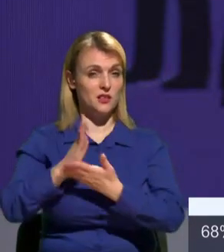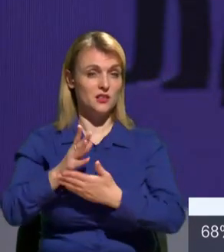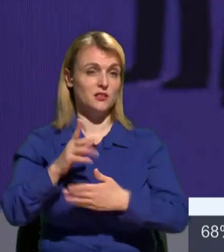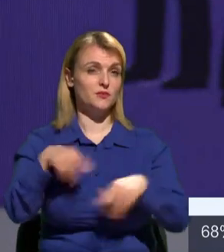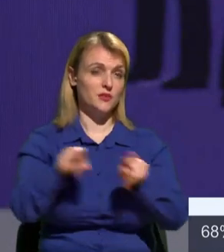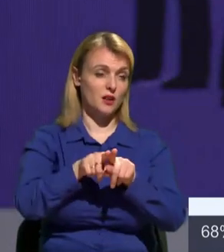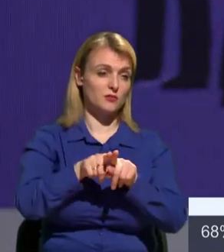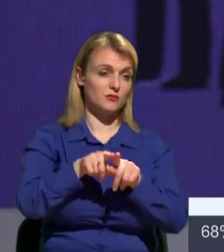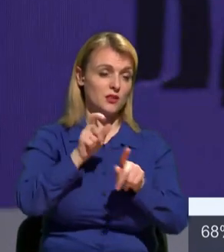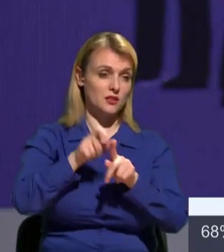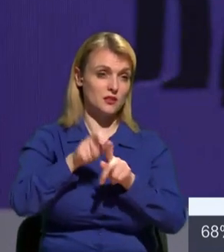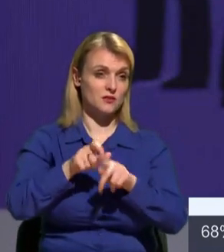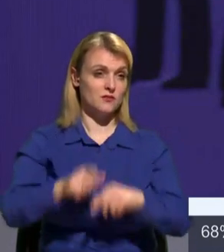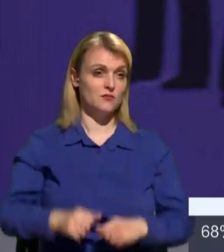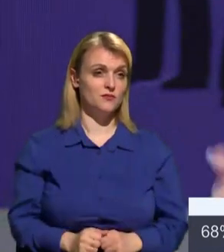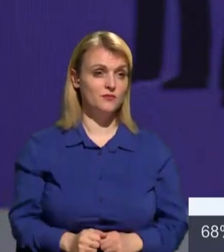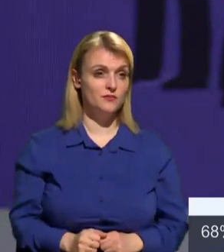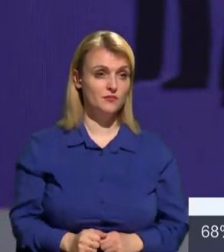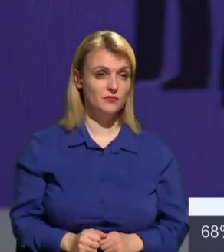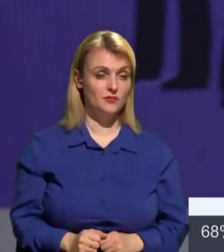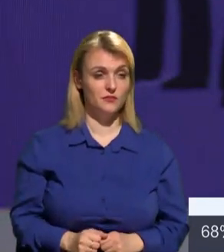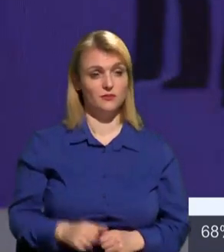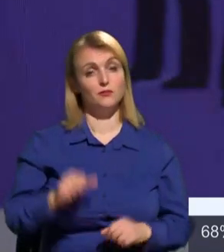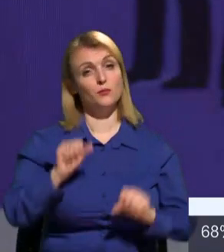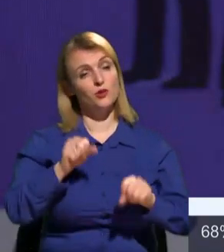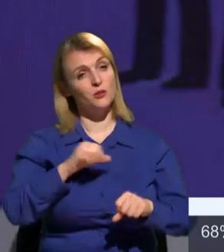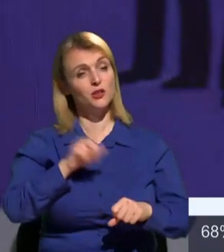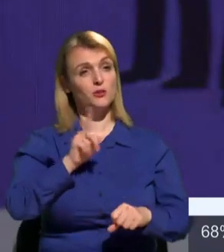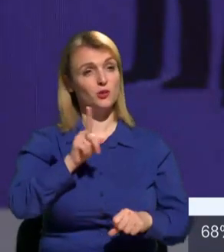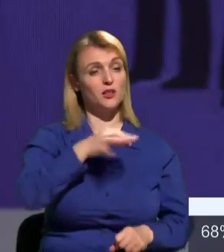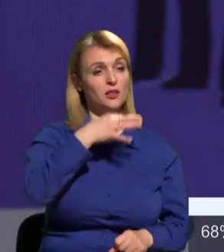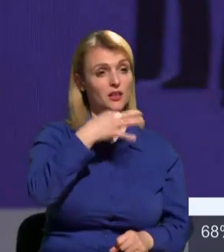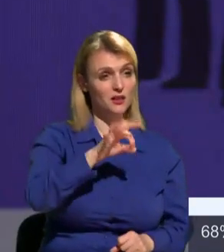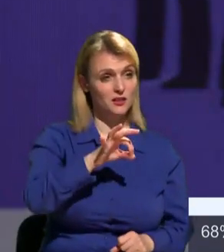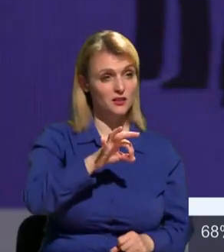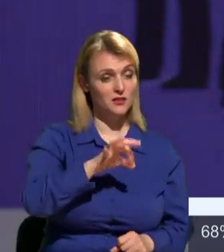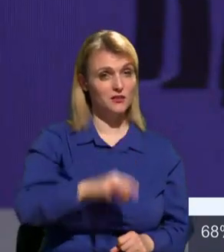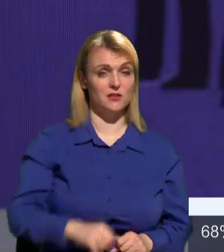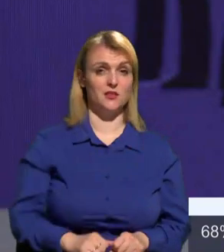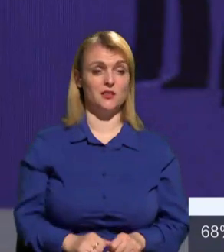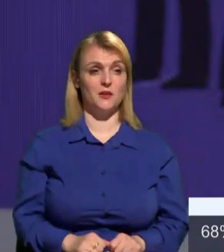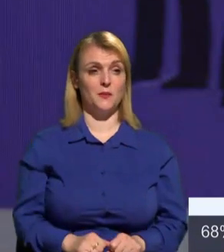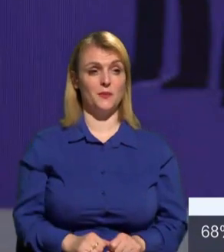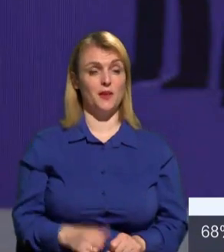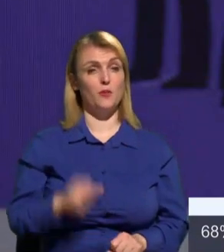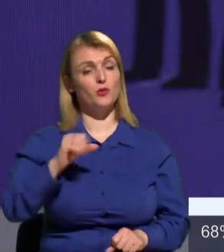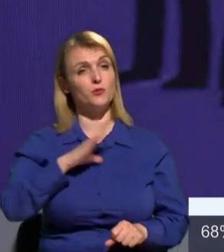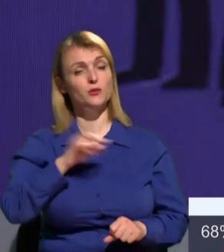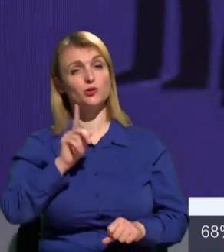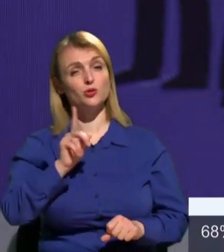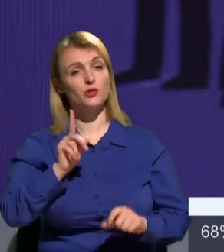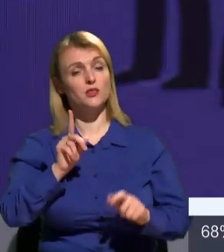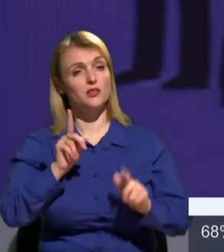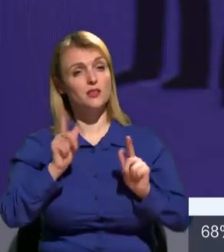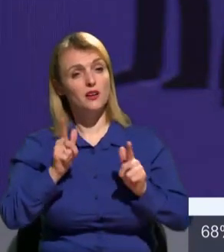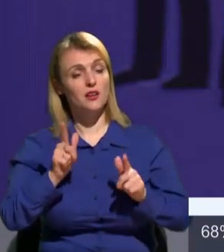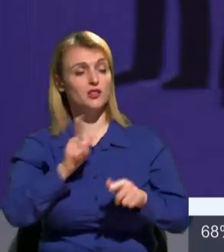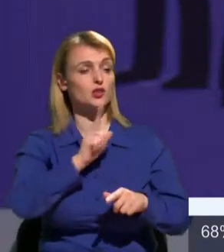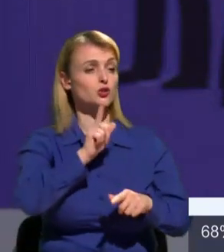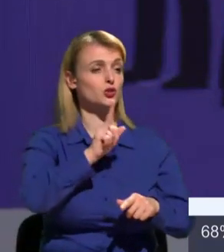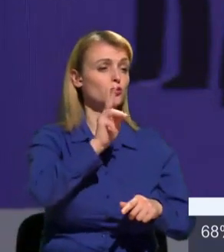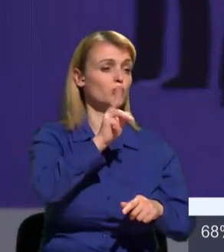care zice că poate nouă nu ne place sau nu suntem de acord cu ceea ce se vorbește,